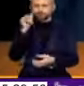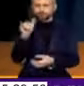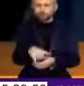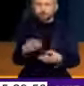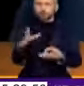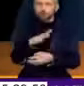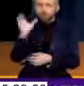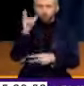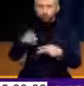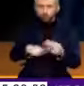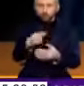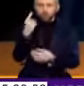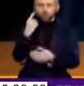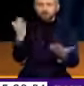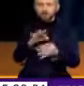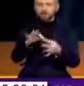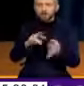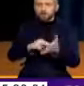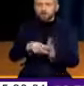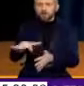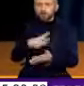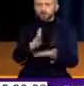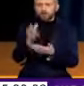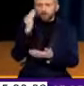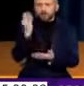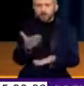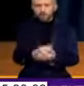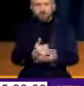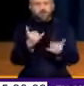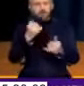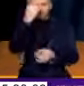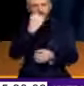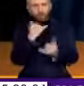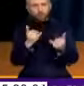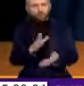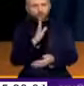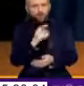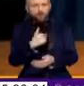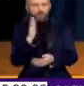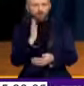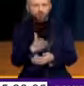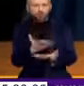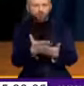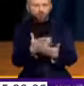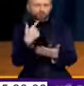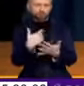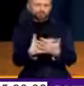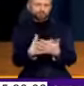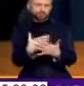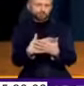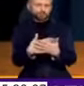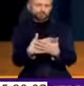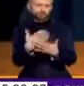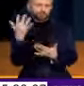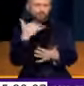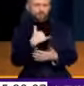вам дослухати і почути, який саме детальний план території мався на увазі. Дякую, шановна пані. Я буду шляхом умовиводів приходити до того.